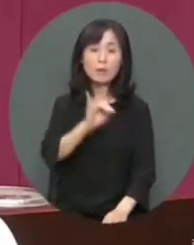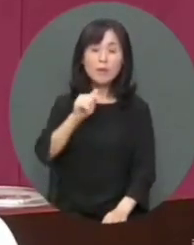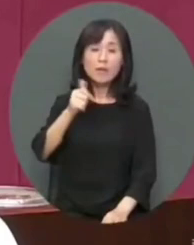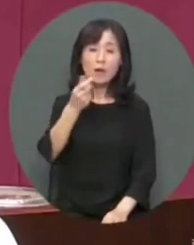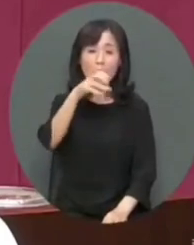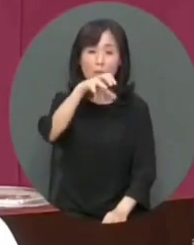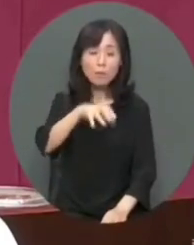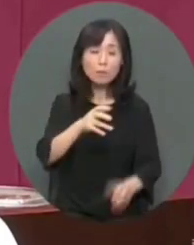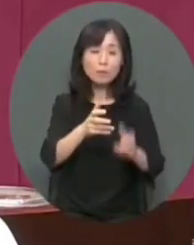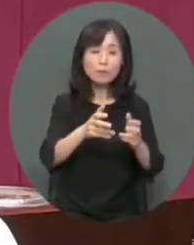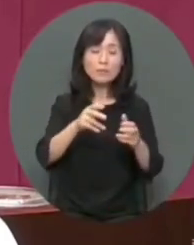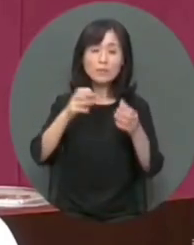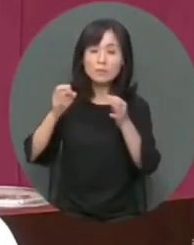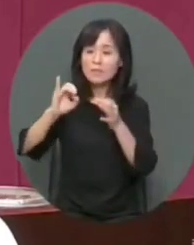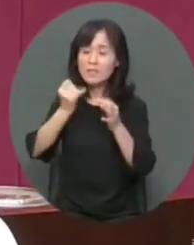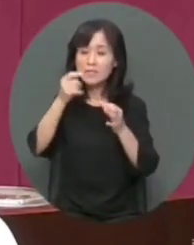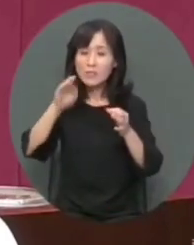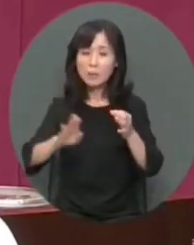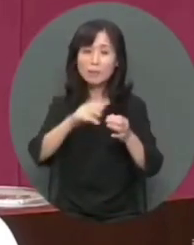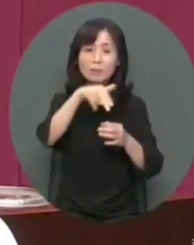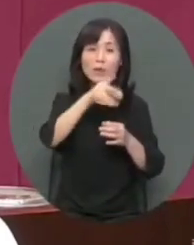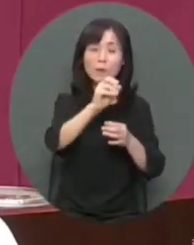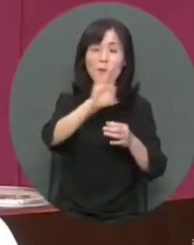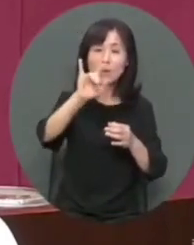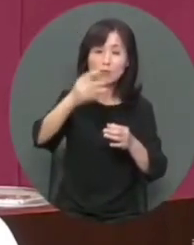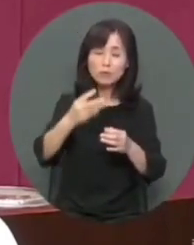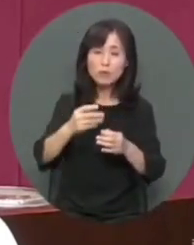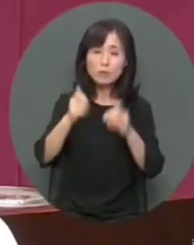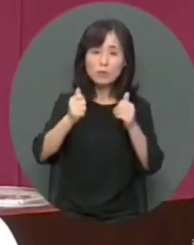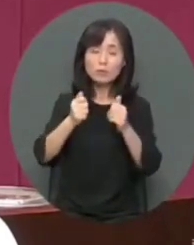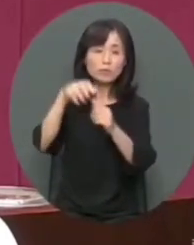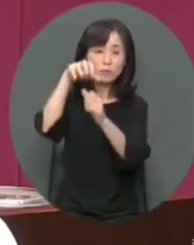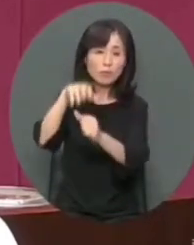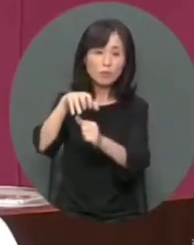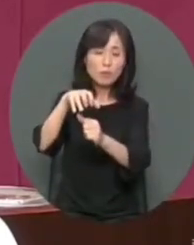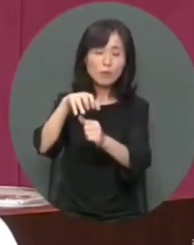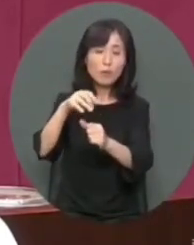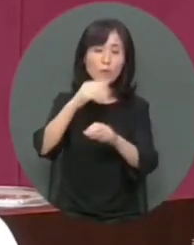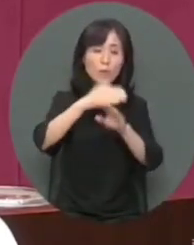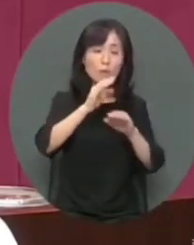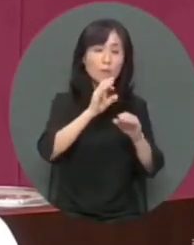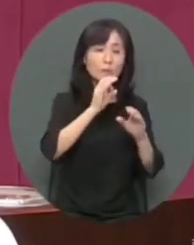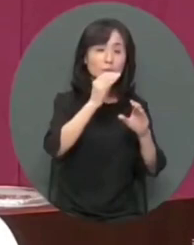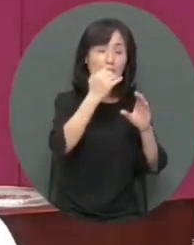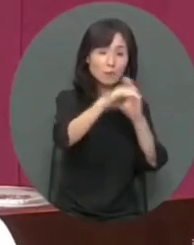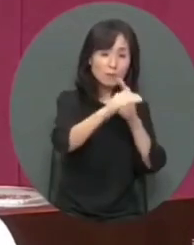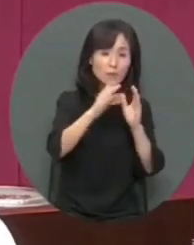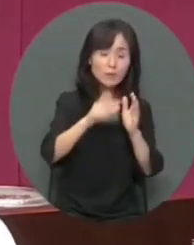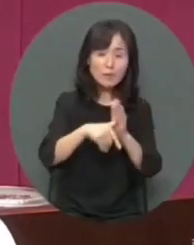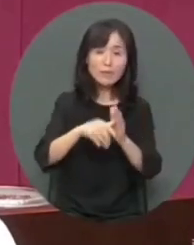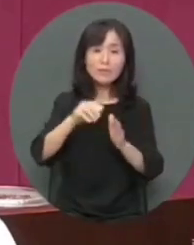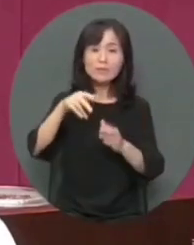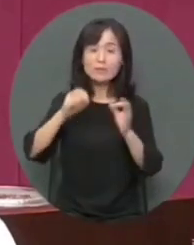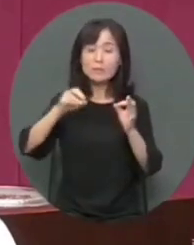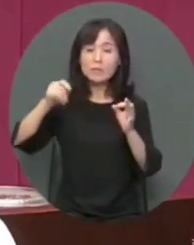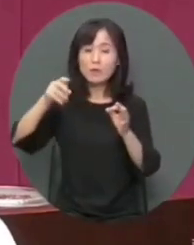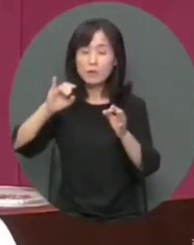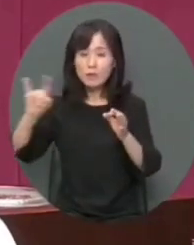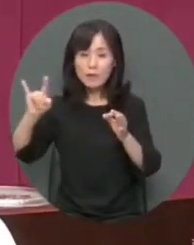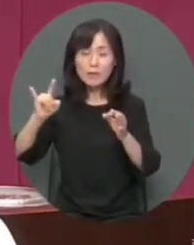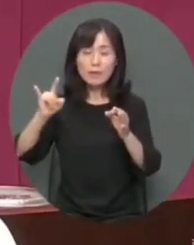사건에서 김인석과 정바울은 이미 법원 심사를 거쳐서 구속됐고 대북송금 사건에서 이화영과 김성태, 쌍방울 부회장 방용철과